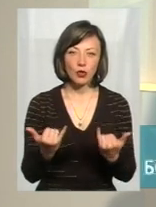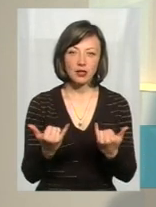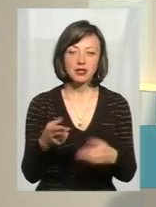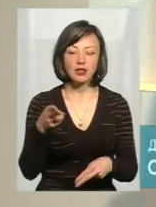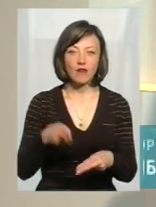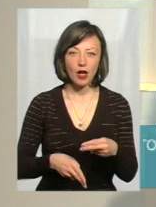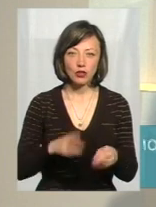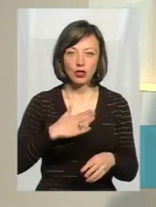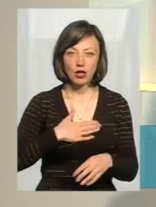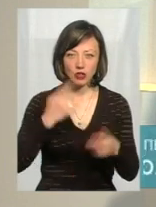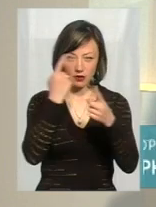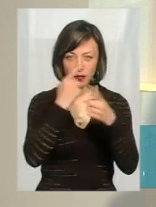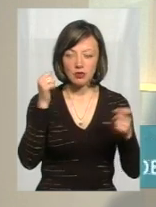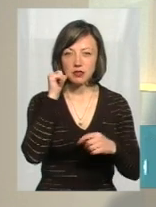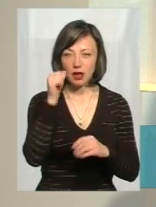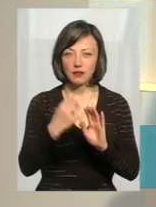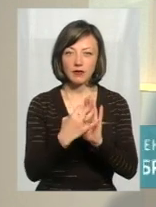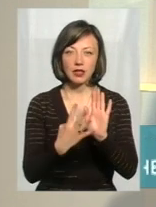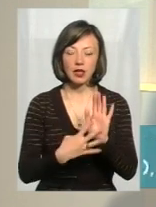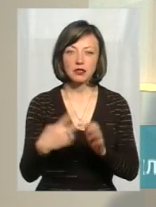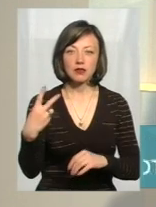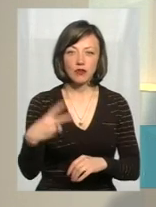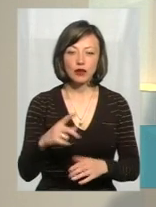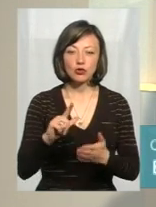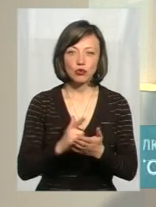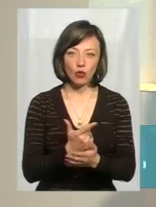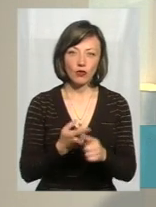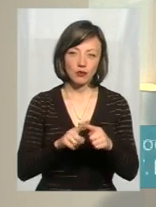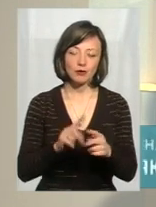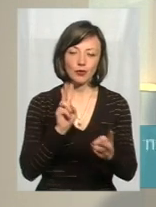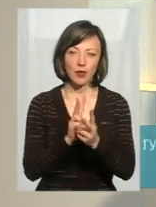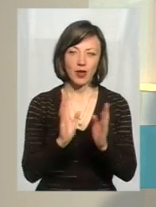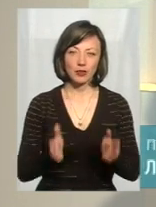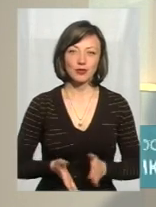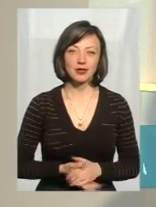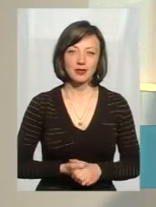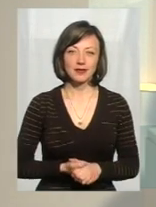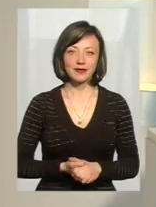ми завершуємо наш ефір. Вже завтра о 19:20 знов у цій студії побачимось.